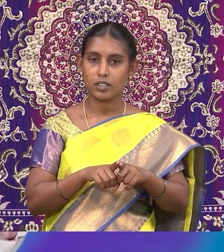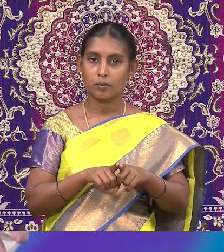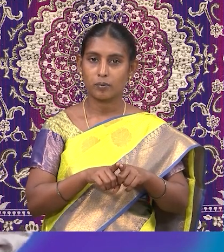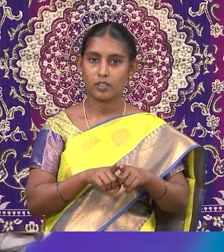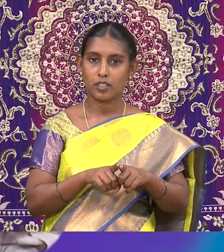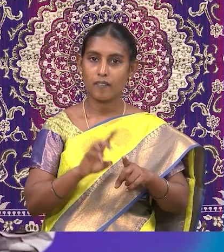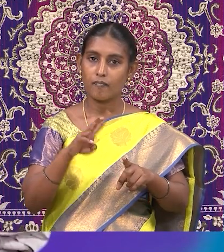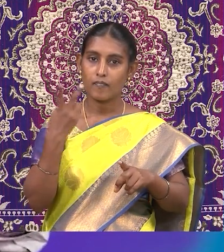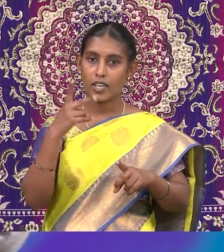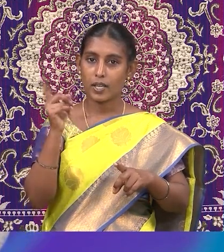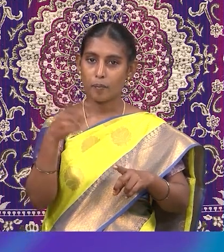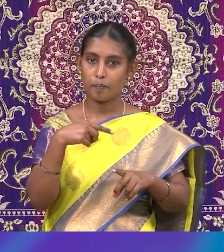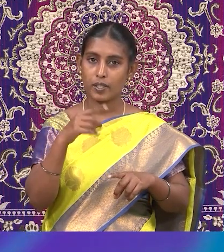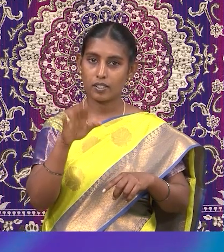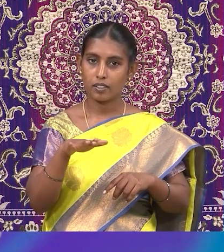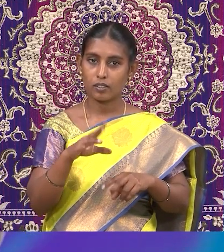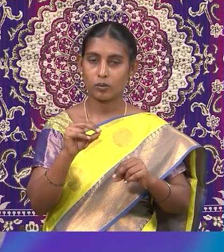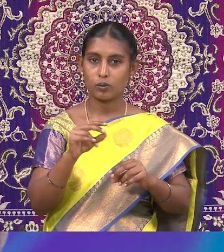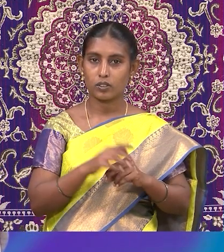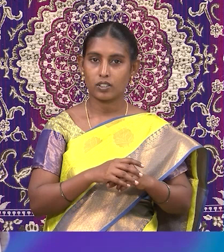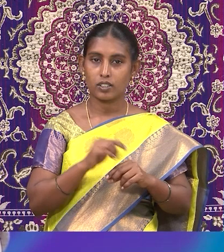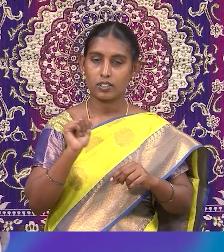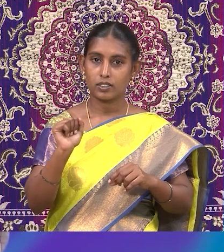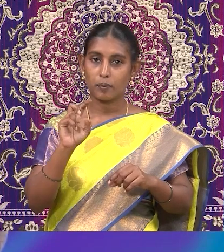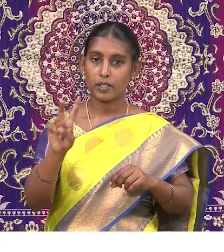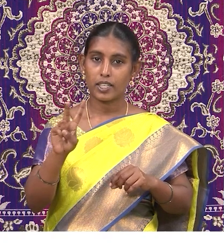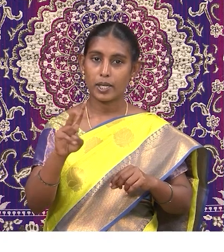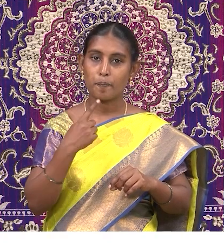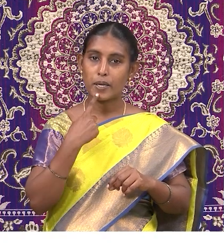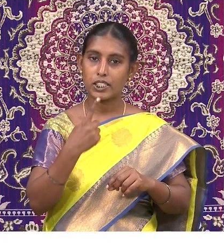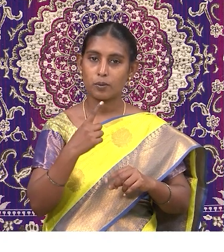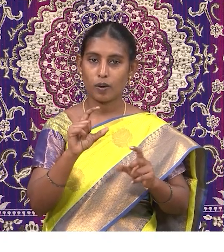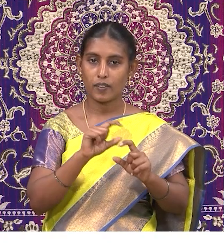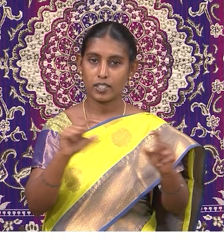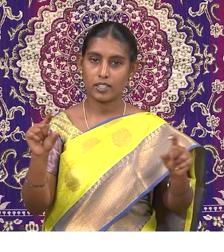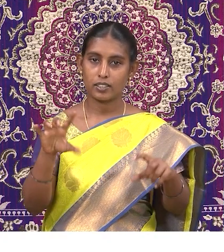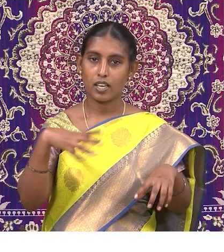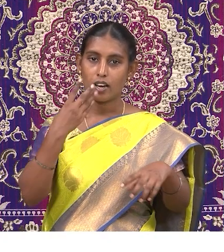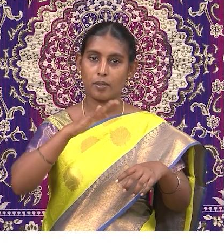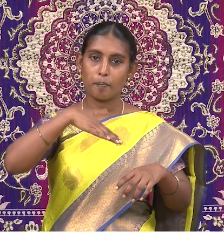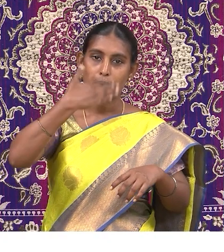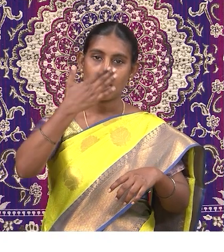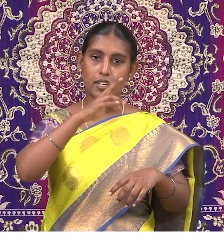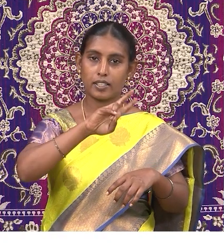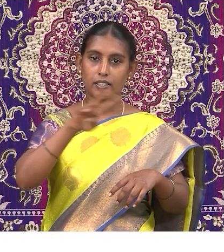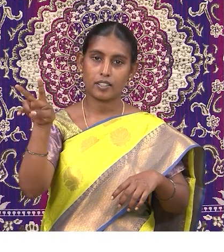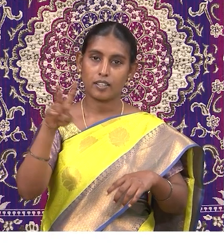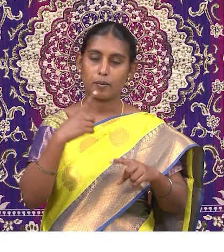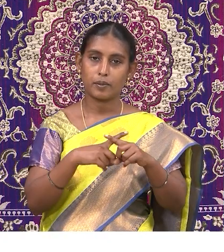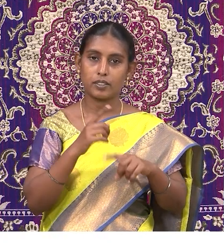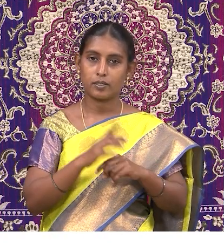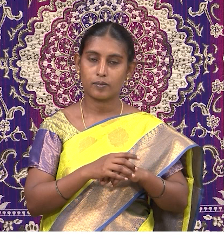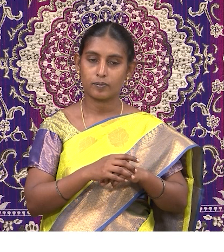ஏதாவது பின்னம் இருக்குதா? இல்லை. அப்போ நம்ம மீசிமாவாக 2 எடுத்துக்கொள்ள வேண்டும், பண்பாட்டை முழுவதையும் பெருக்க வேண்டும். பெருக்கலாமா?